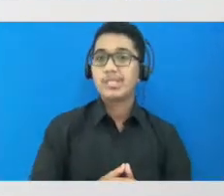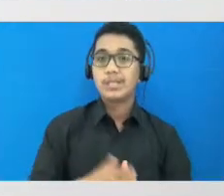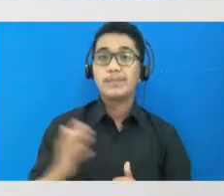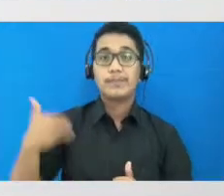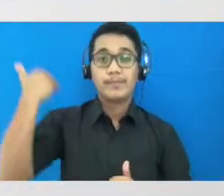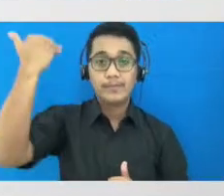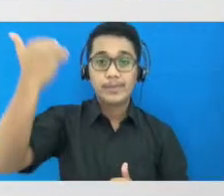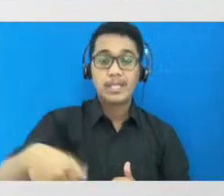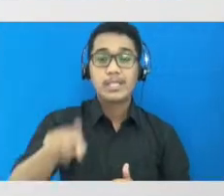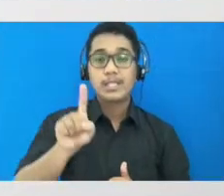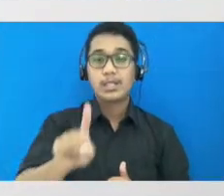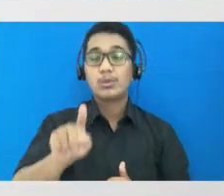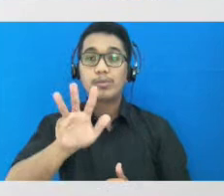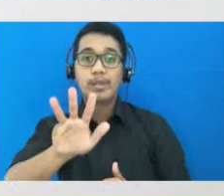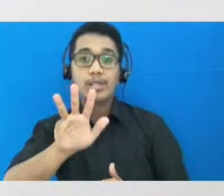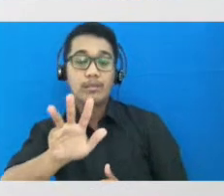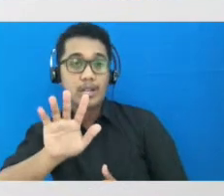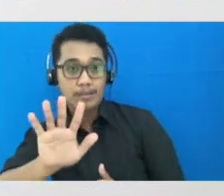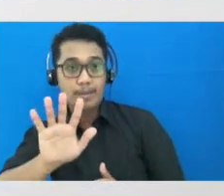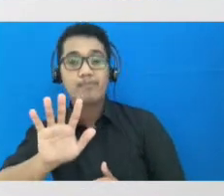tahun 1995 muncul